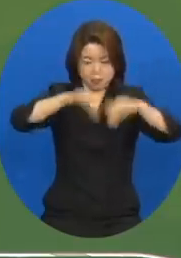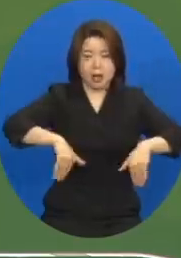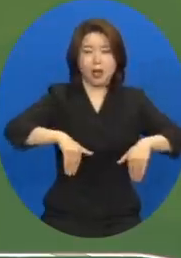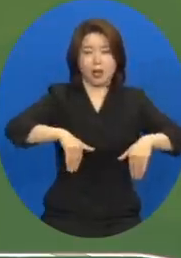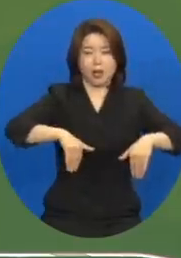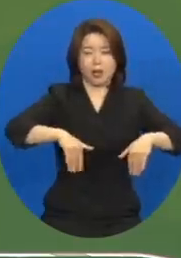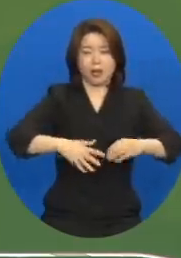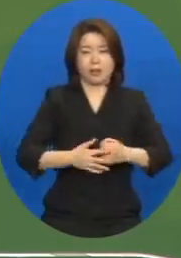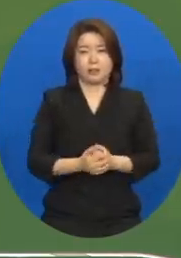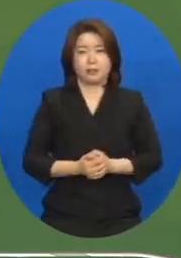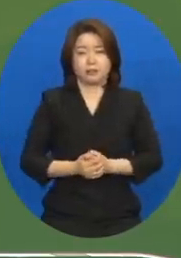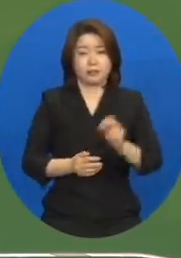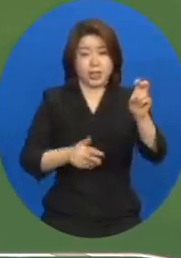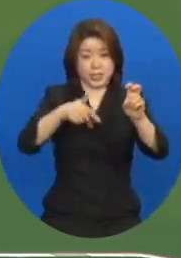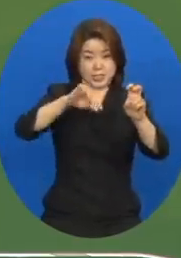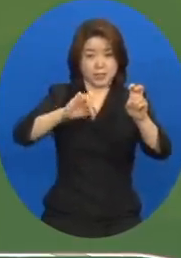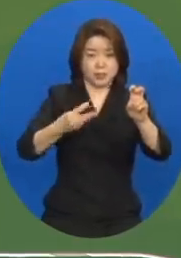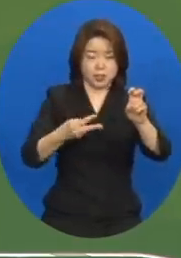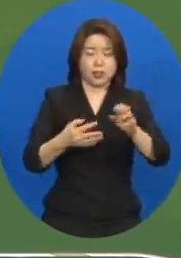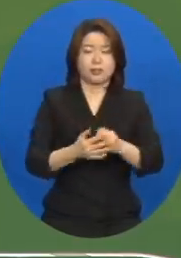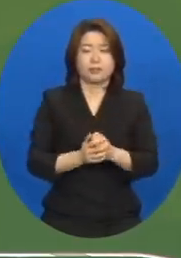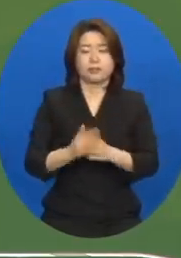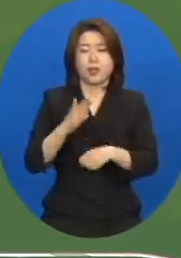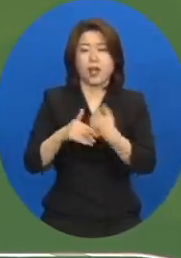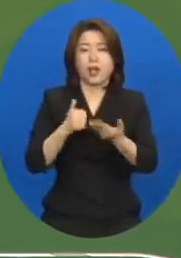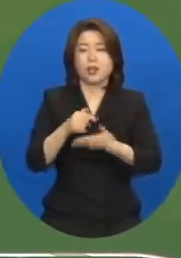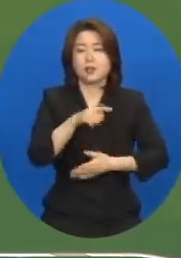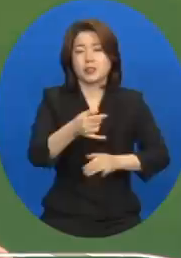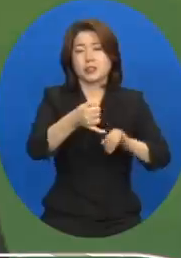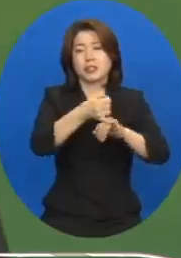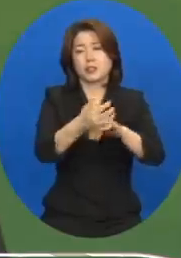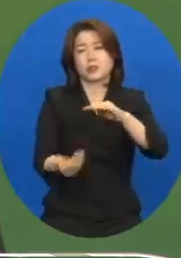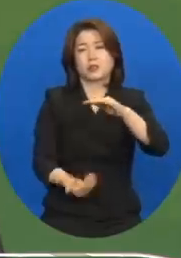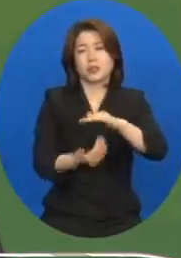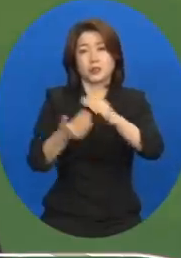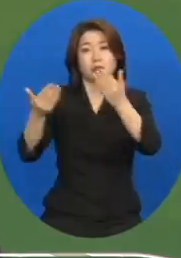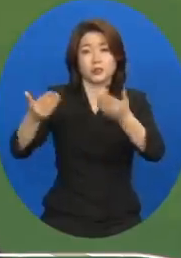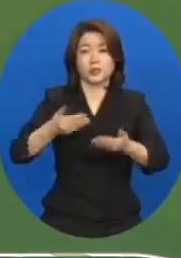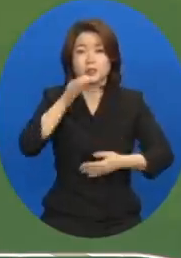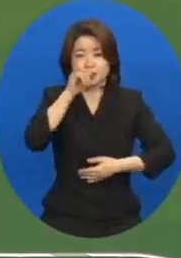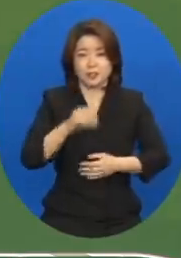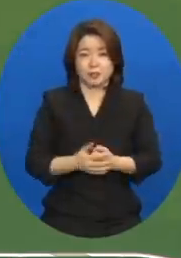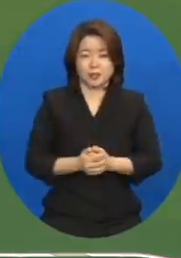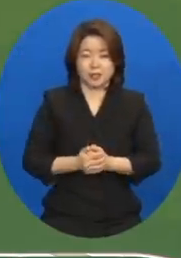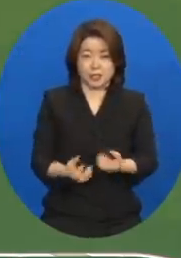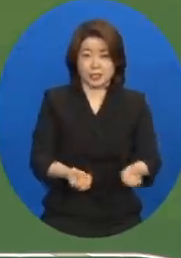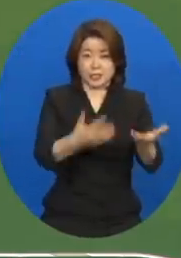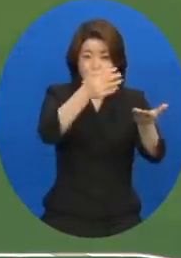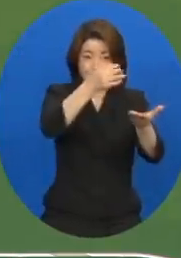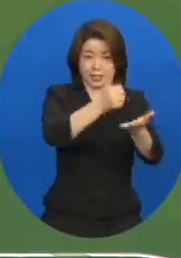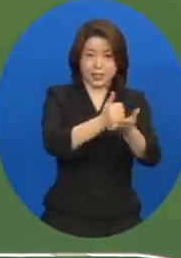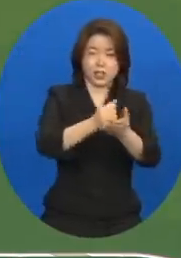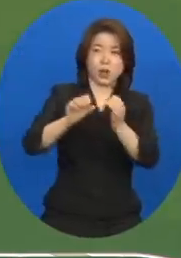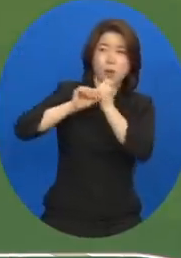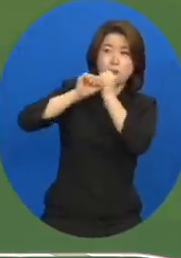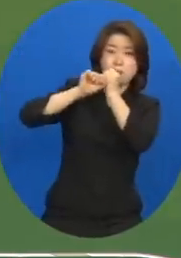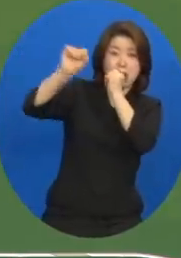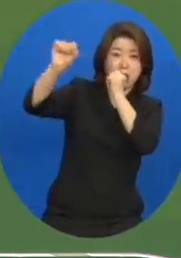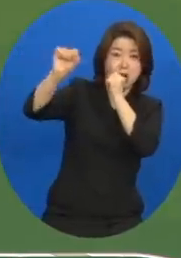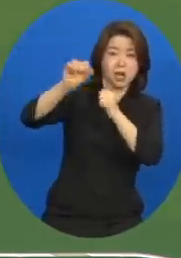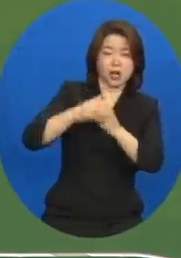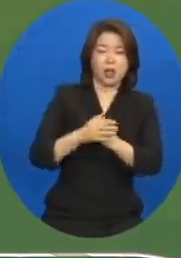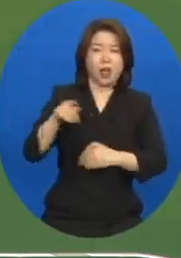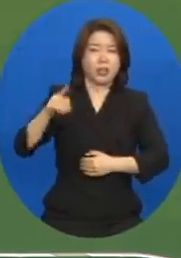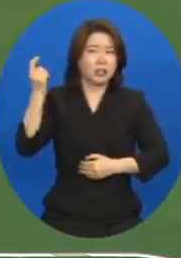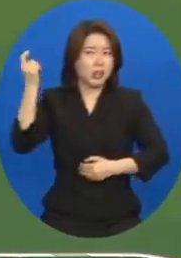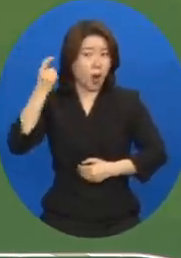보면 하나님은 그 약속을 이루세요. 제사장들이 나팔을 불었다. 그